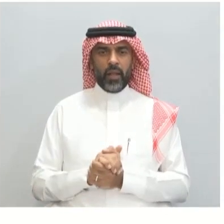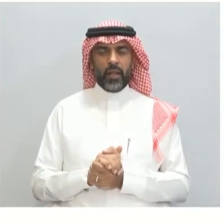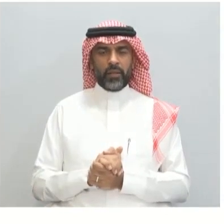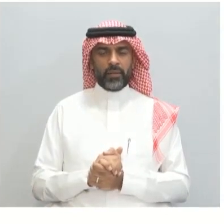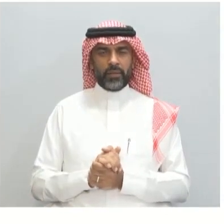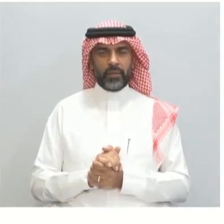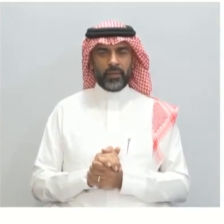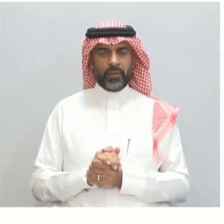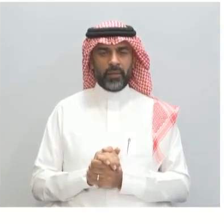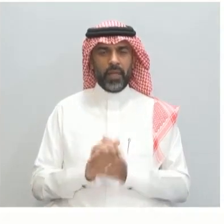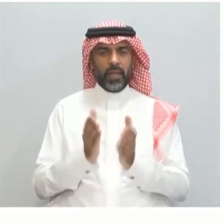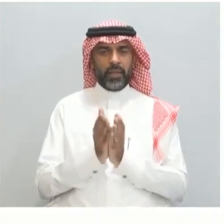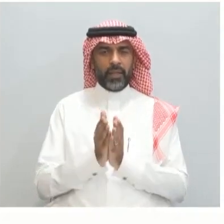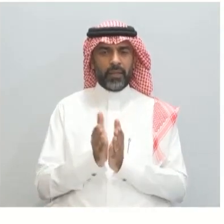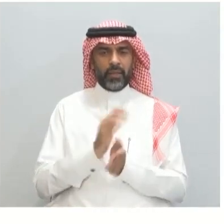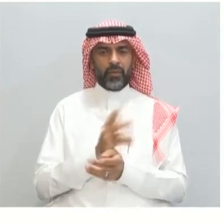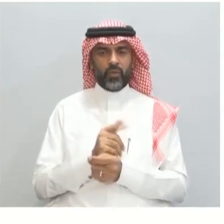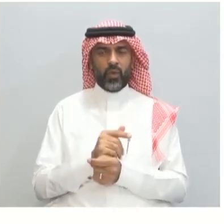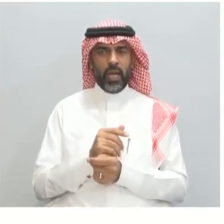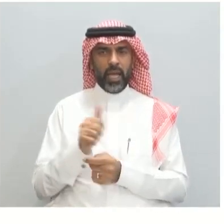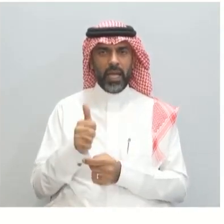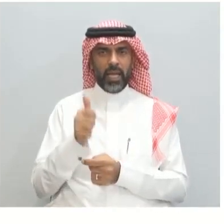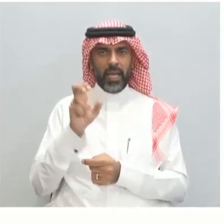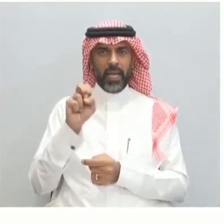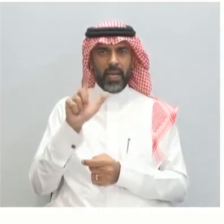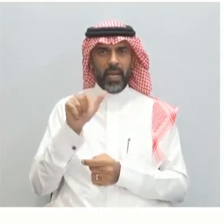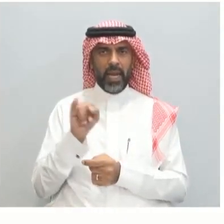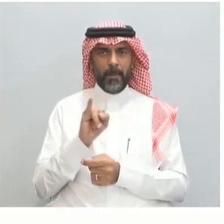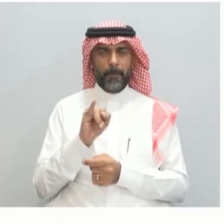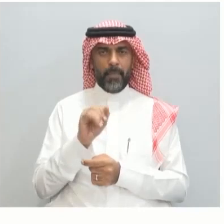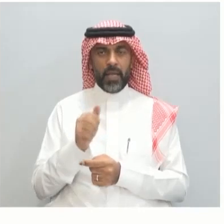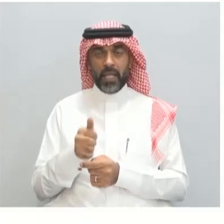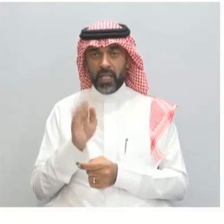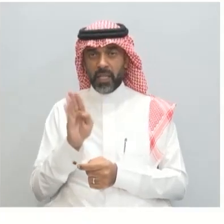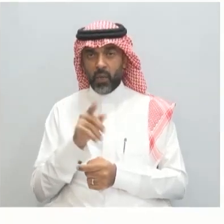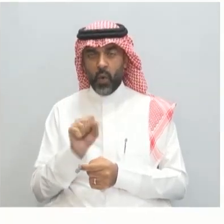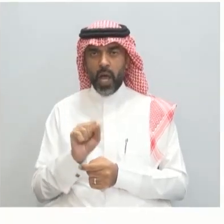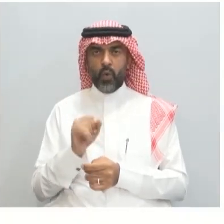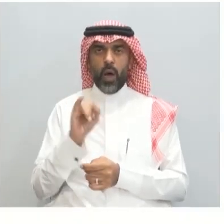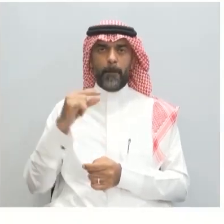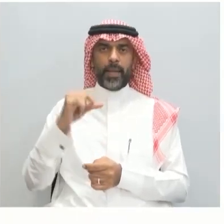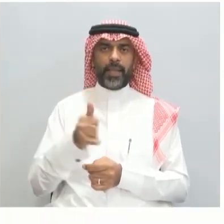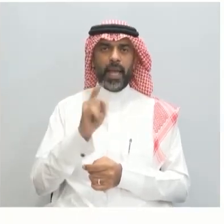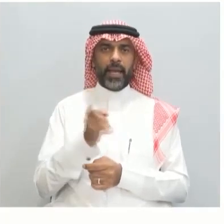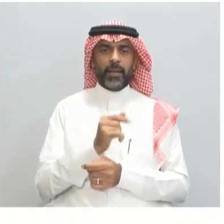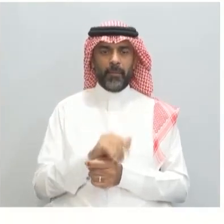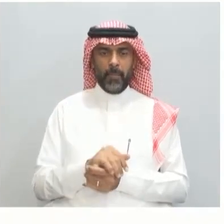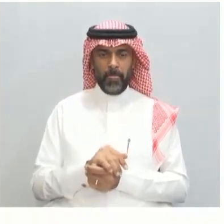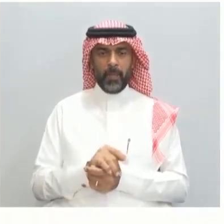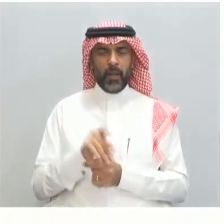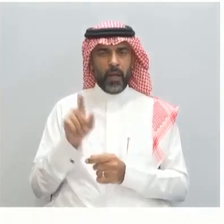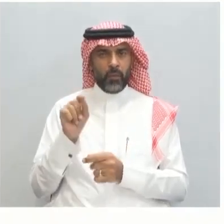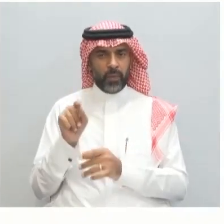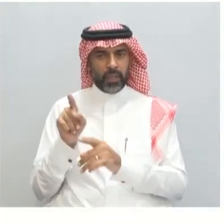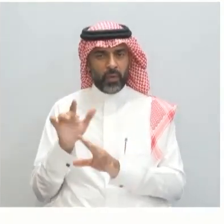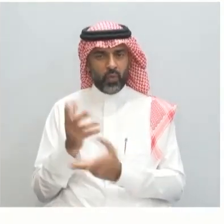ثم انتقلنا الى الاقاليم الاستوائيه والمدار اين يقع الاقليم الاستوائي ما هي مميزات هذا